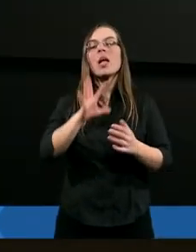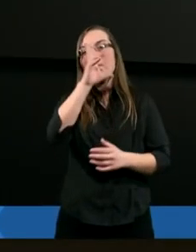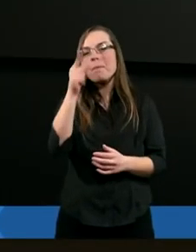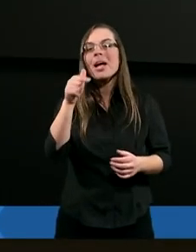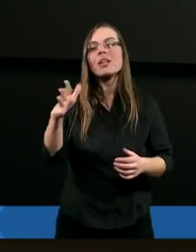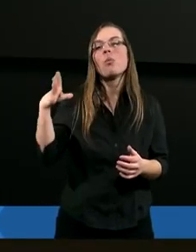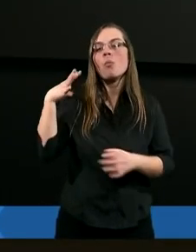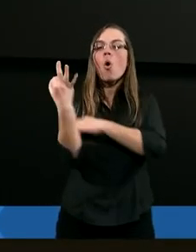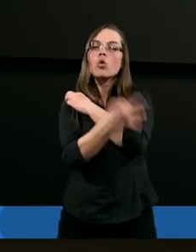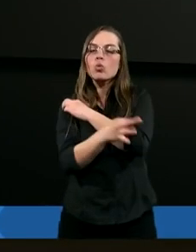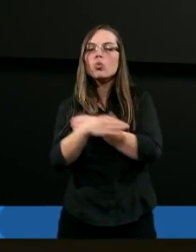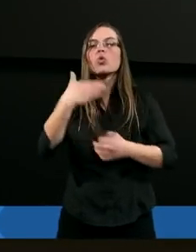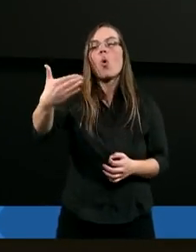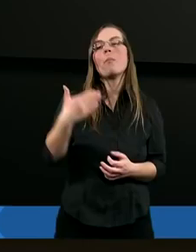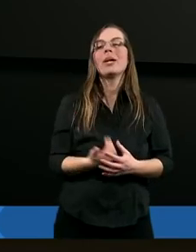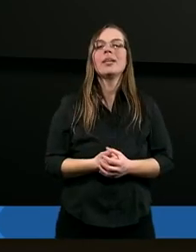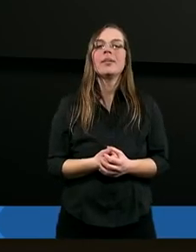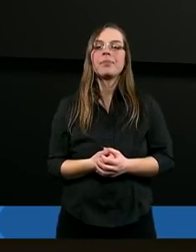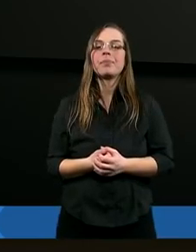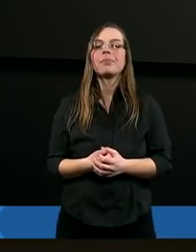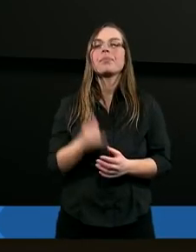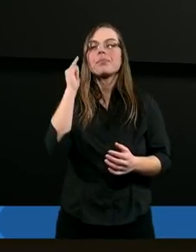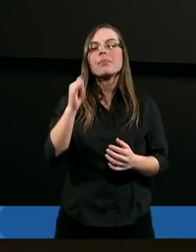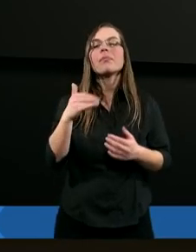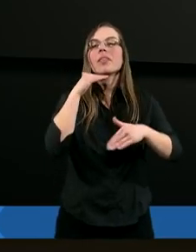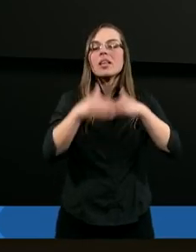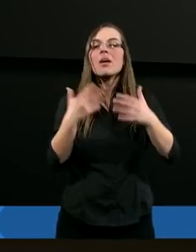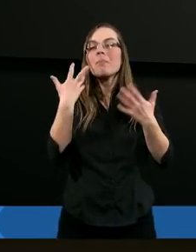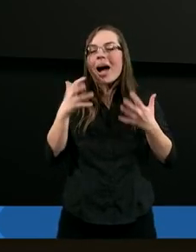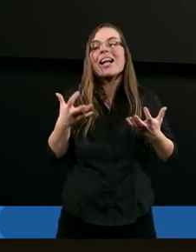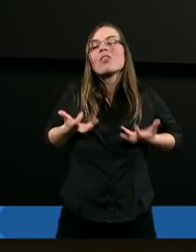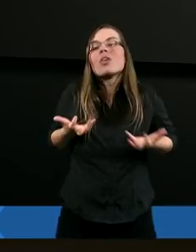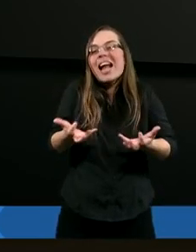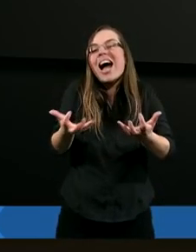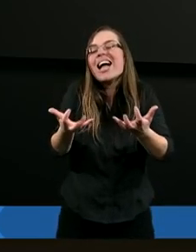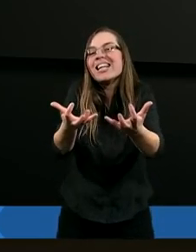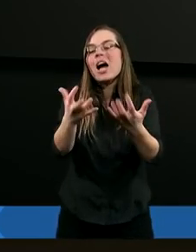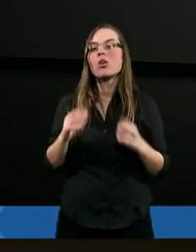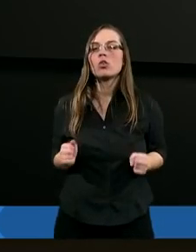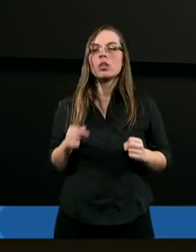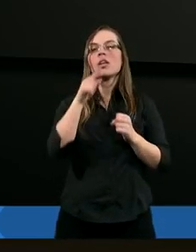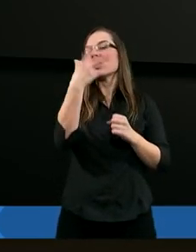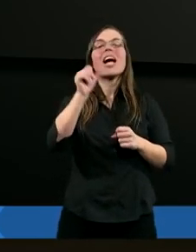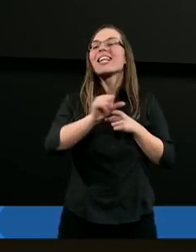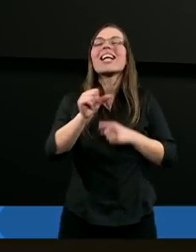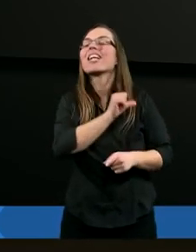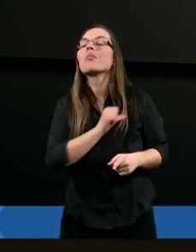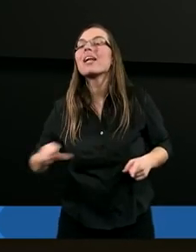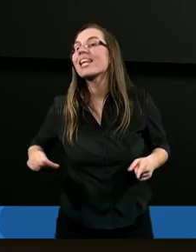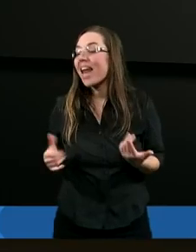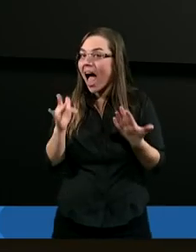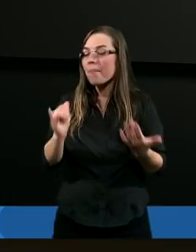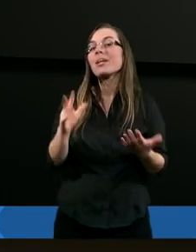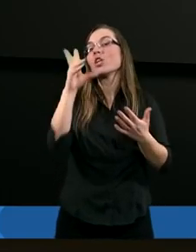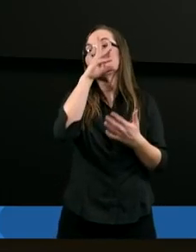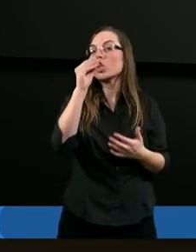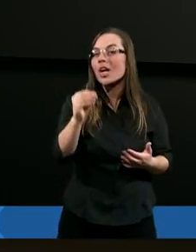Piękne to było studium. Wiedziałbym bardzo zachęcające, że nie jesteśmy sami,